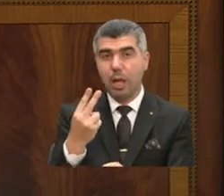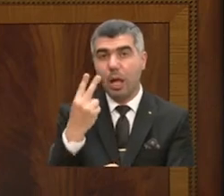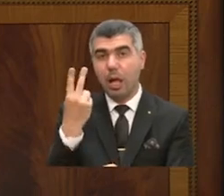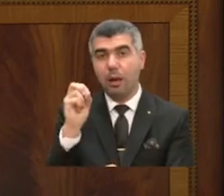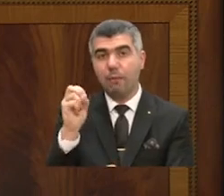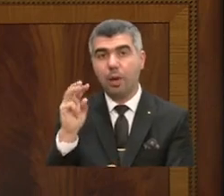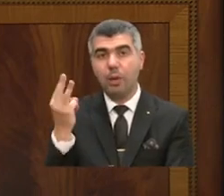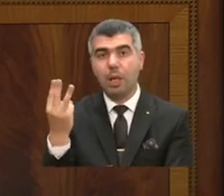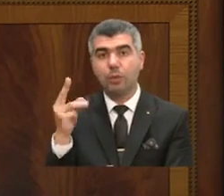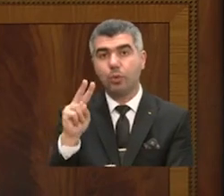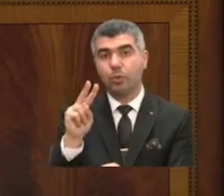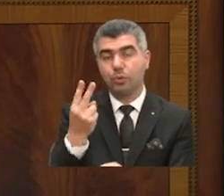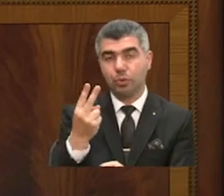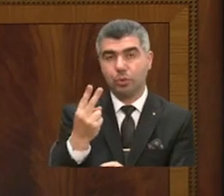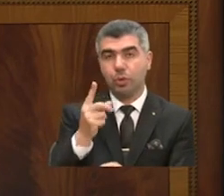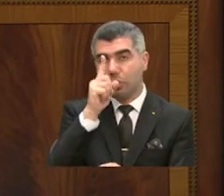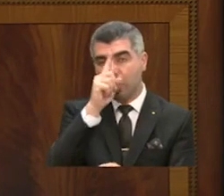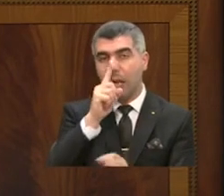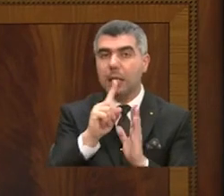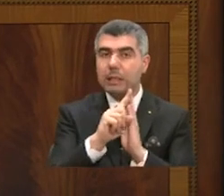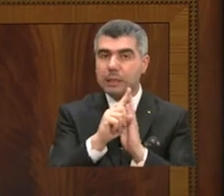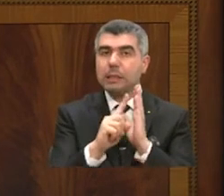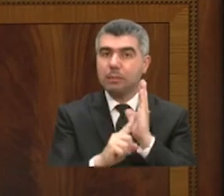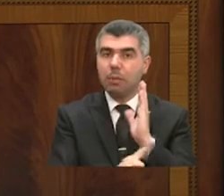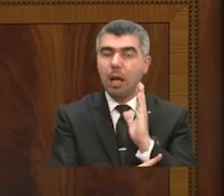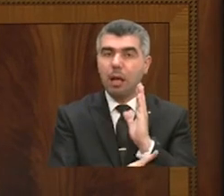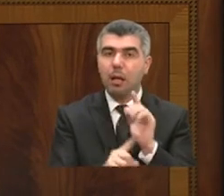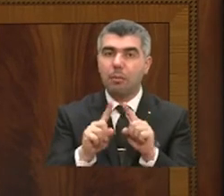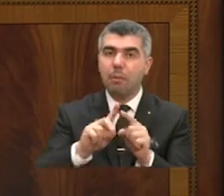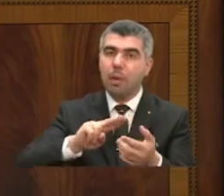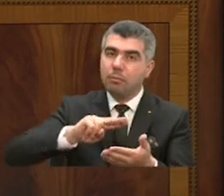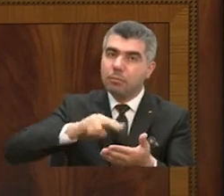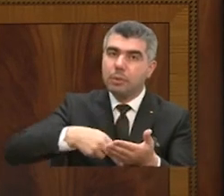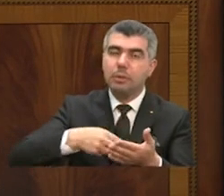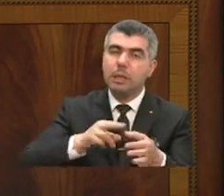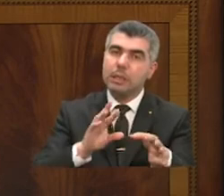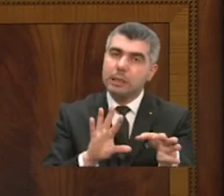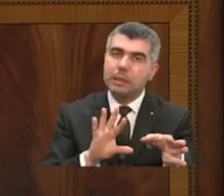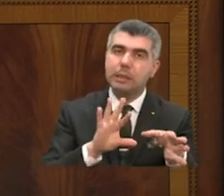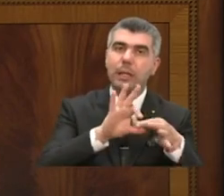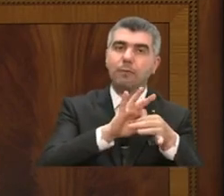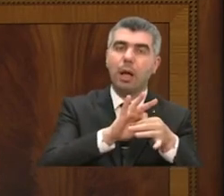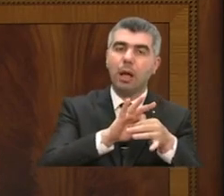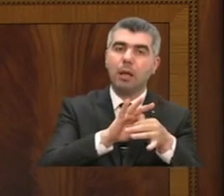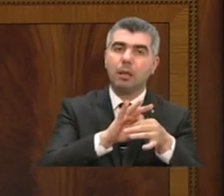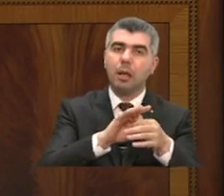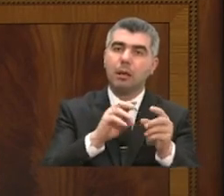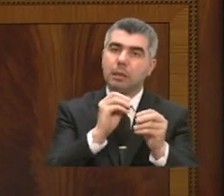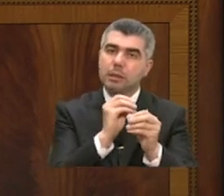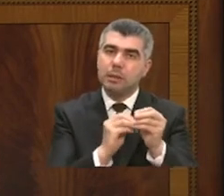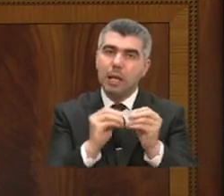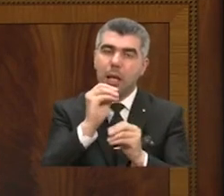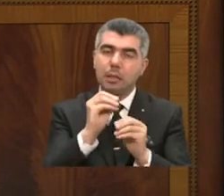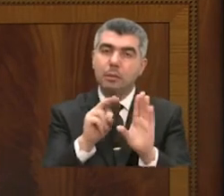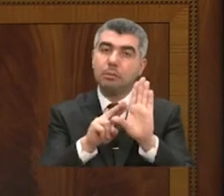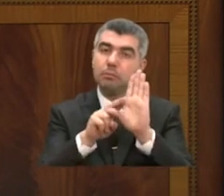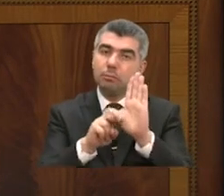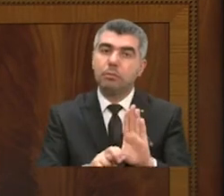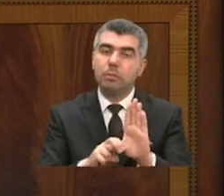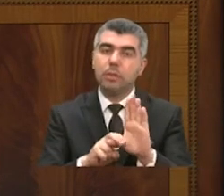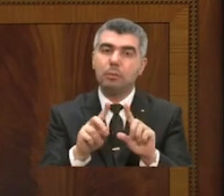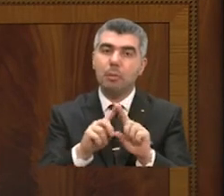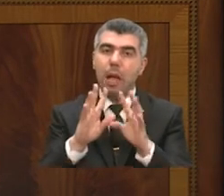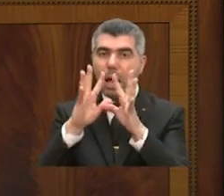2022-2023، ونحاول إن شاء الله من دابا واحد الأسبوع باش نوقعوا على هذه الاتفاقية، إلى رفع عدد المقاعد الطلبة